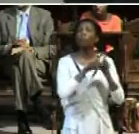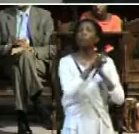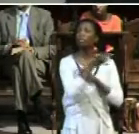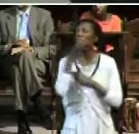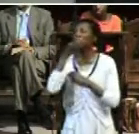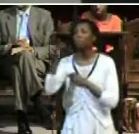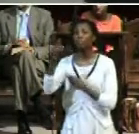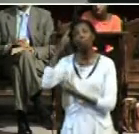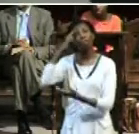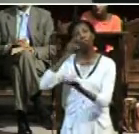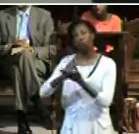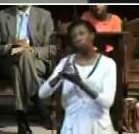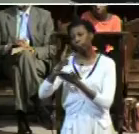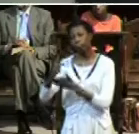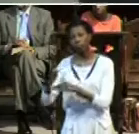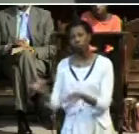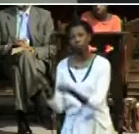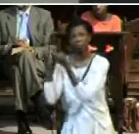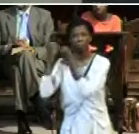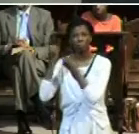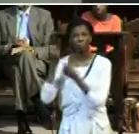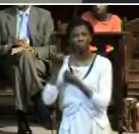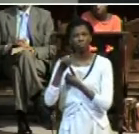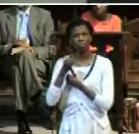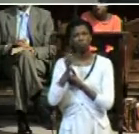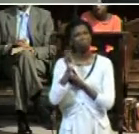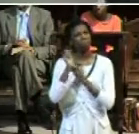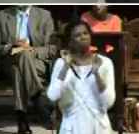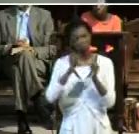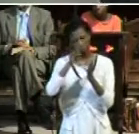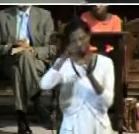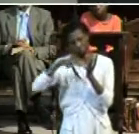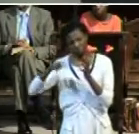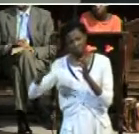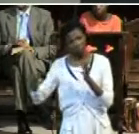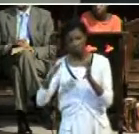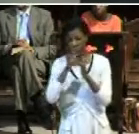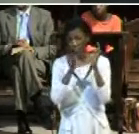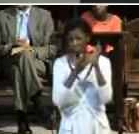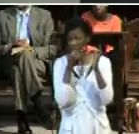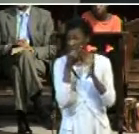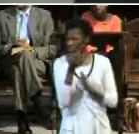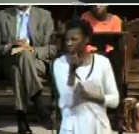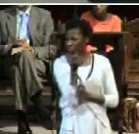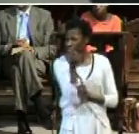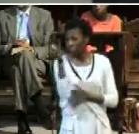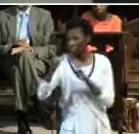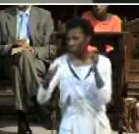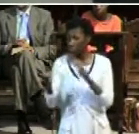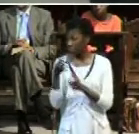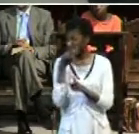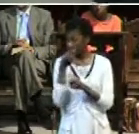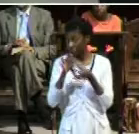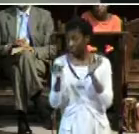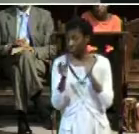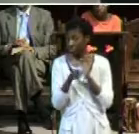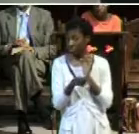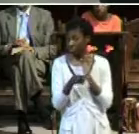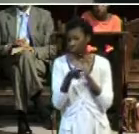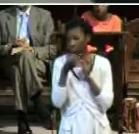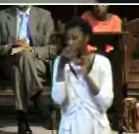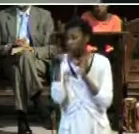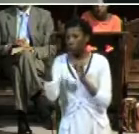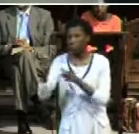Il dira ça à très peu de personnes. Ta foi t'a sauvé. Ta foi en un